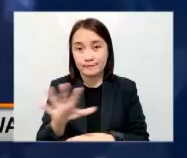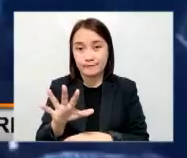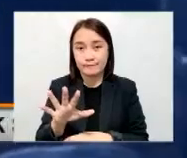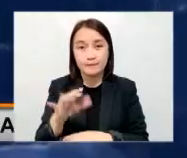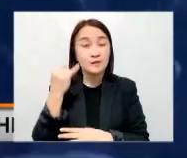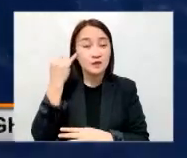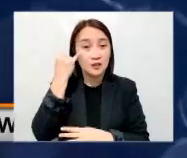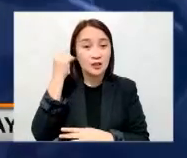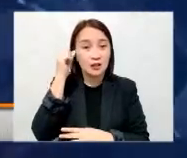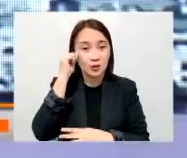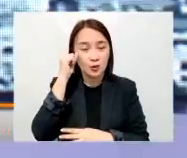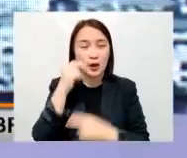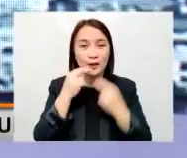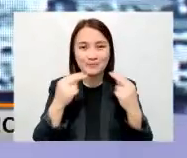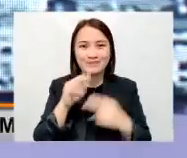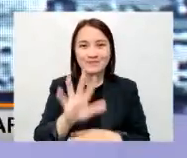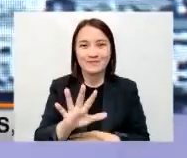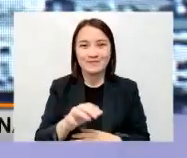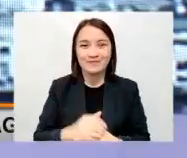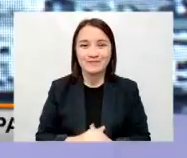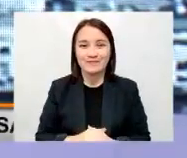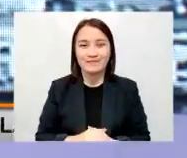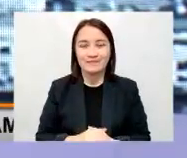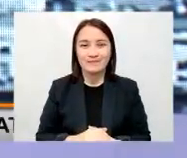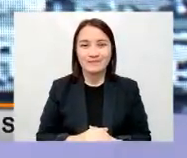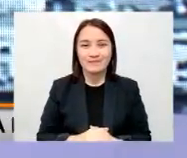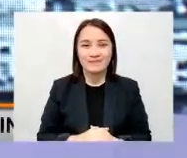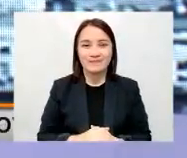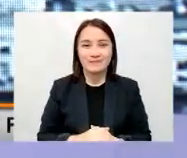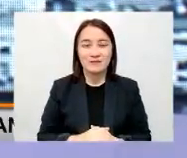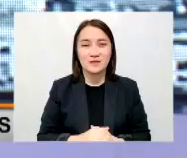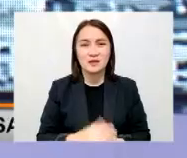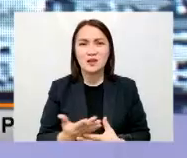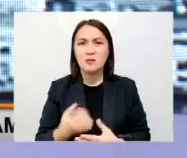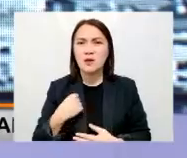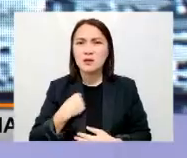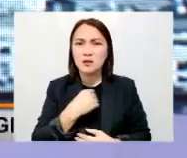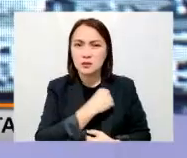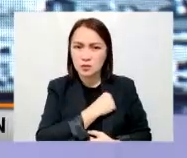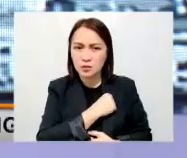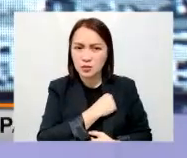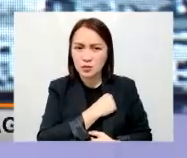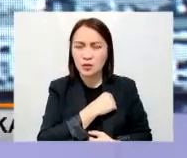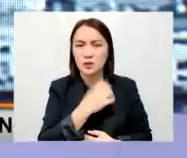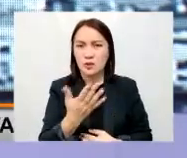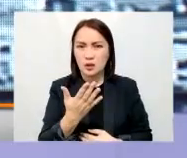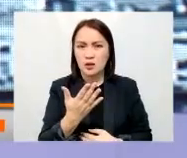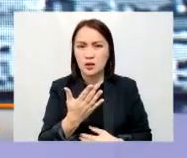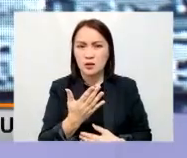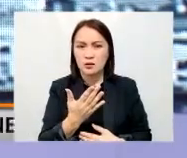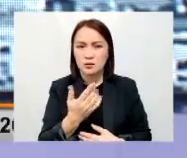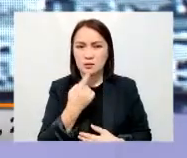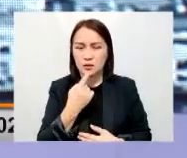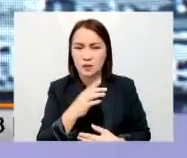John Arua, News 5. Kinaplan ng mga senador ang alingasgas ng pagpapalitan ng liderato sa Senado,